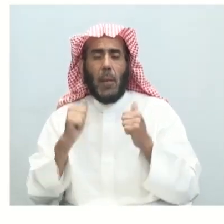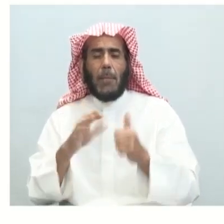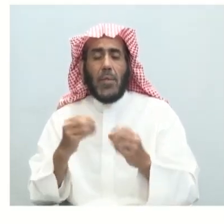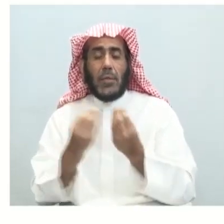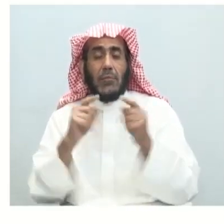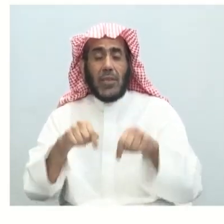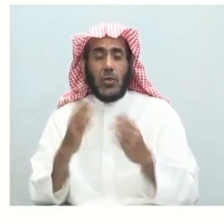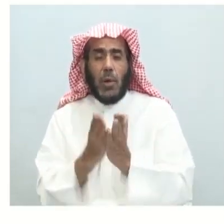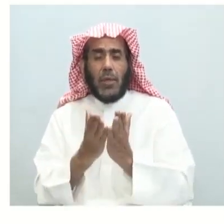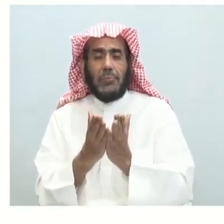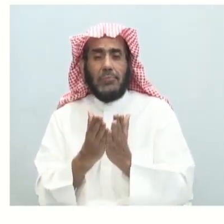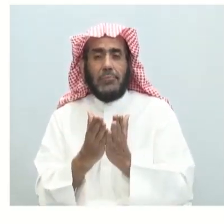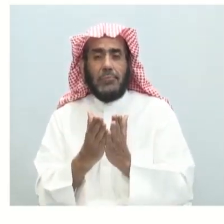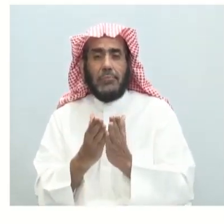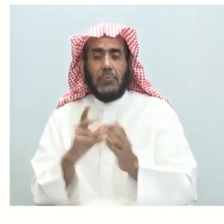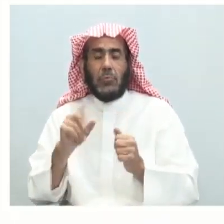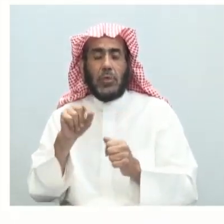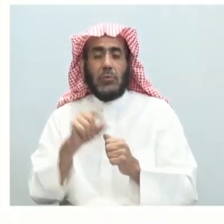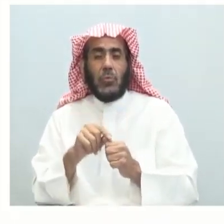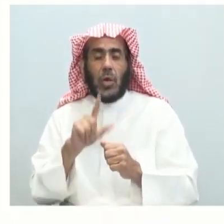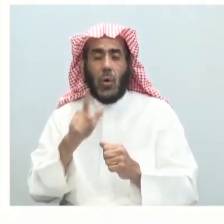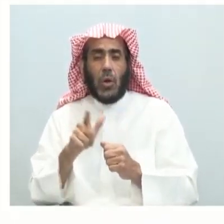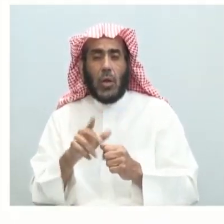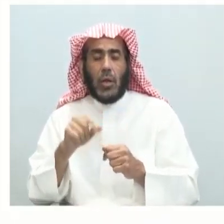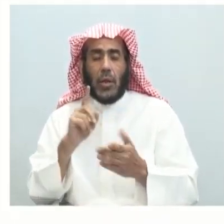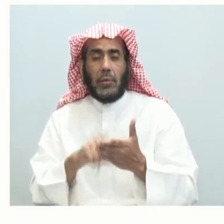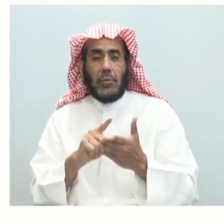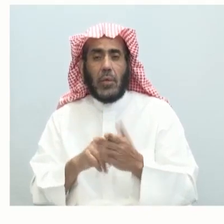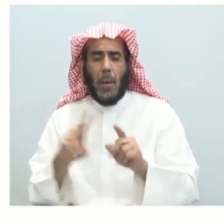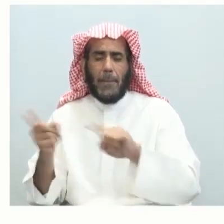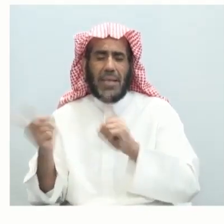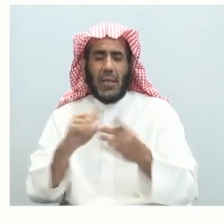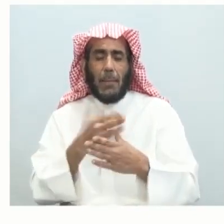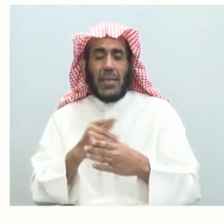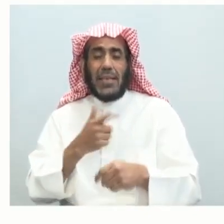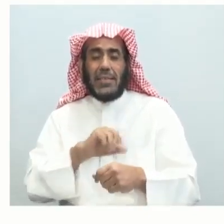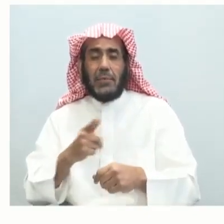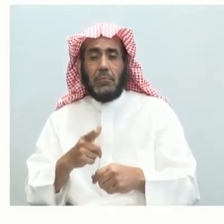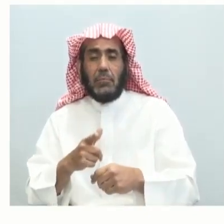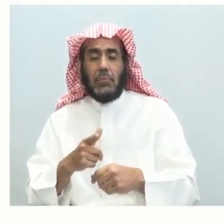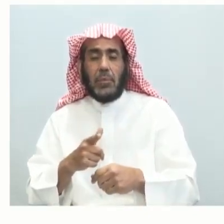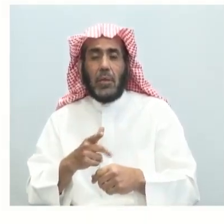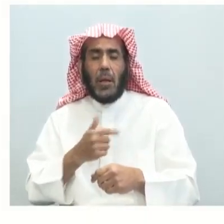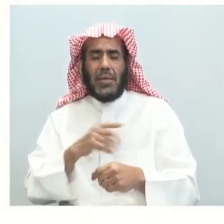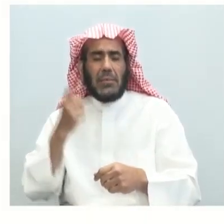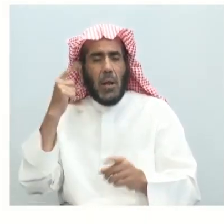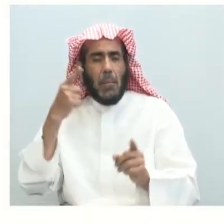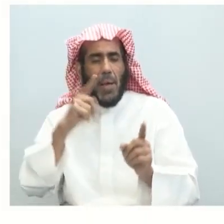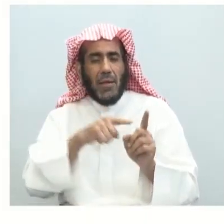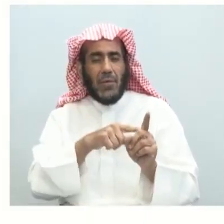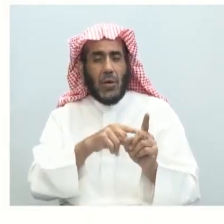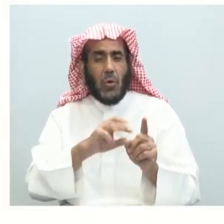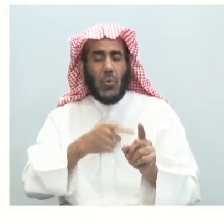تعلمنا في درسنا اليوم احسنتم نقول اننا ميزنا بين الاسم ماذا بين بين اسم المعرفه